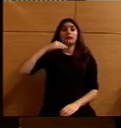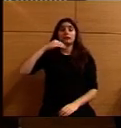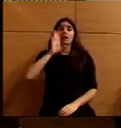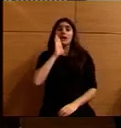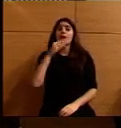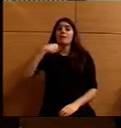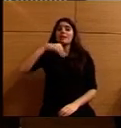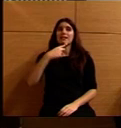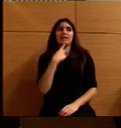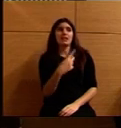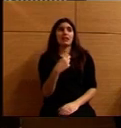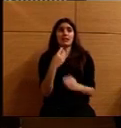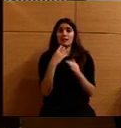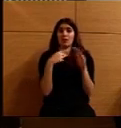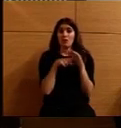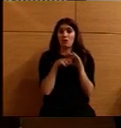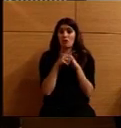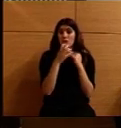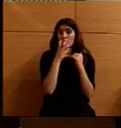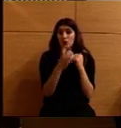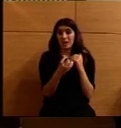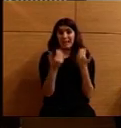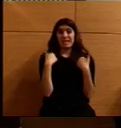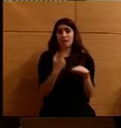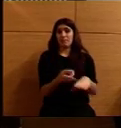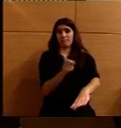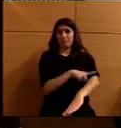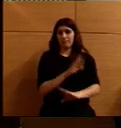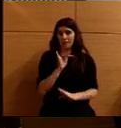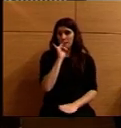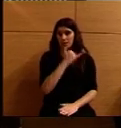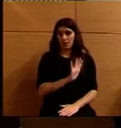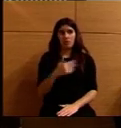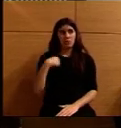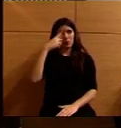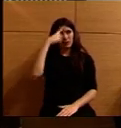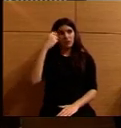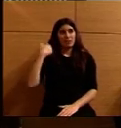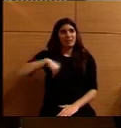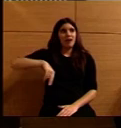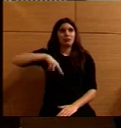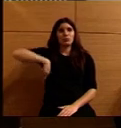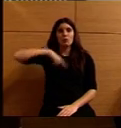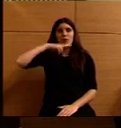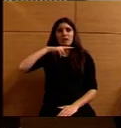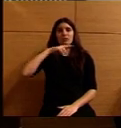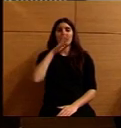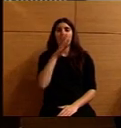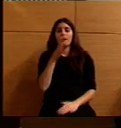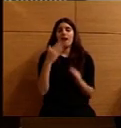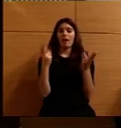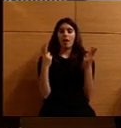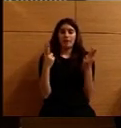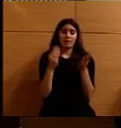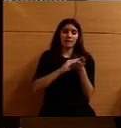i és que hi ha una cosa que es diu burocràcia que hem portat a l'extrem màxim, i jo penso que n'hi ha motius per a que les administracions tinguem una miqueta